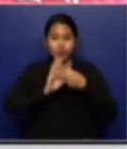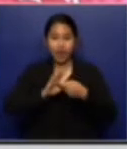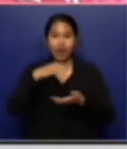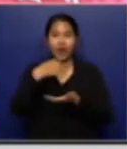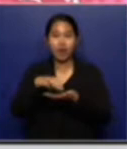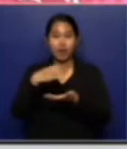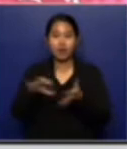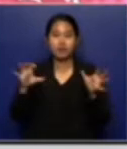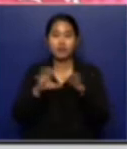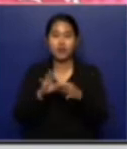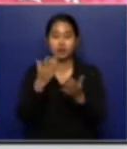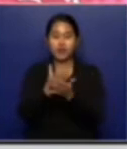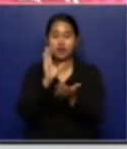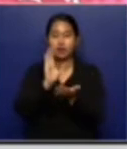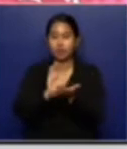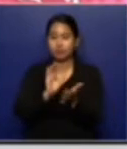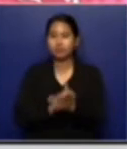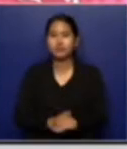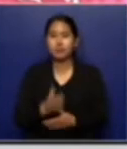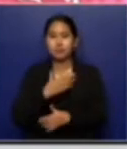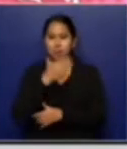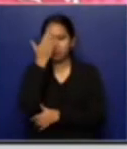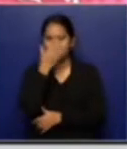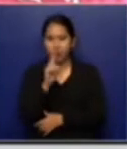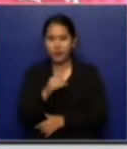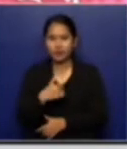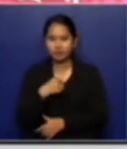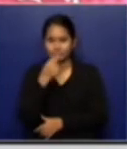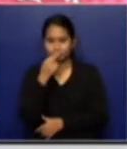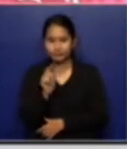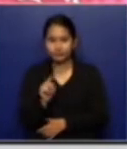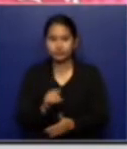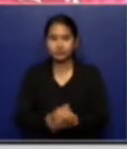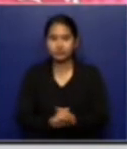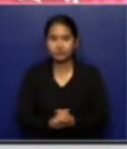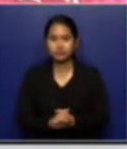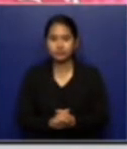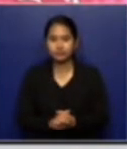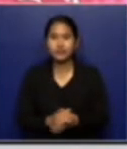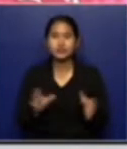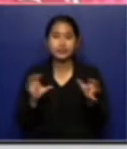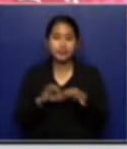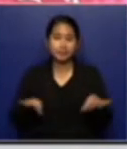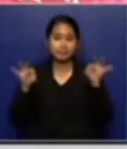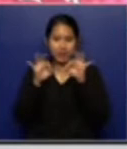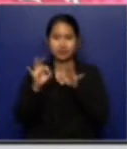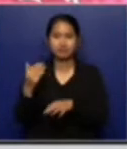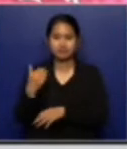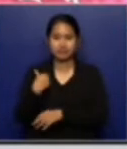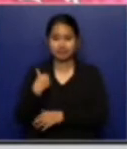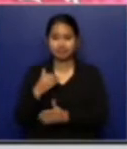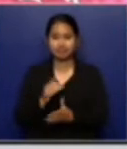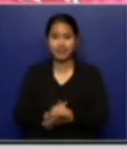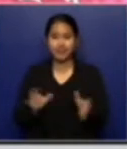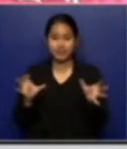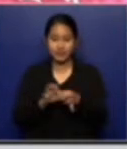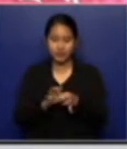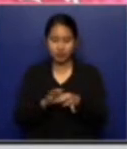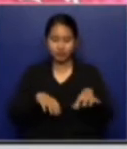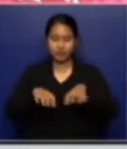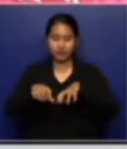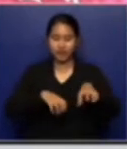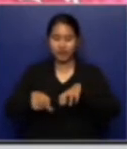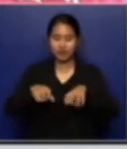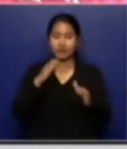การมาอธิบายประกอบนะคะเพราะดิฉันเห็นว่าการบูรณาการนี้เป็นเรื่องที่สำคัญที่จะทำให้การบริหารงบประมาณ